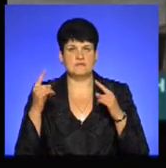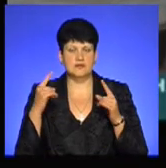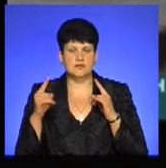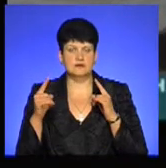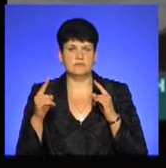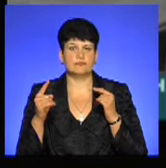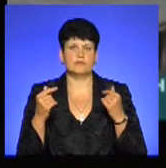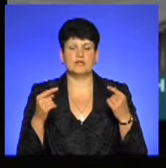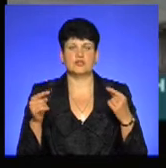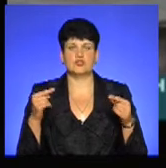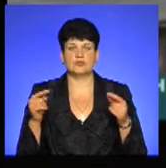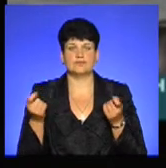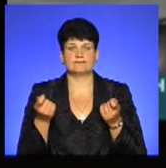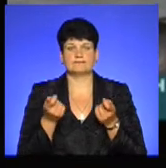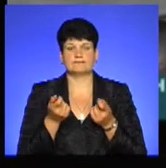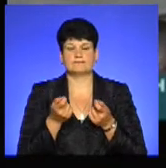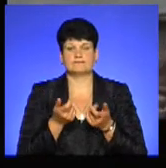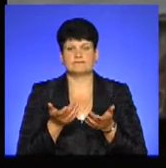інші так трошки.